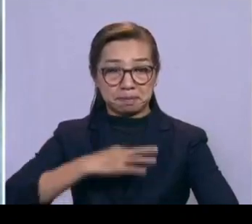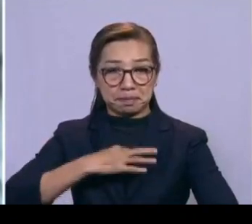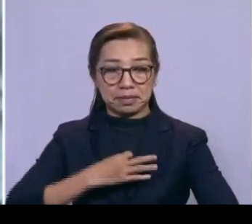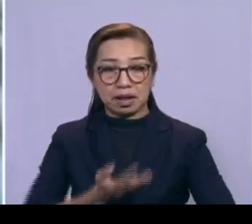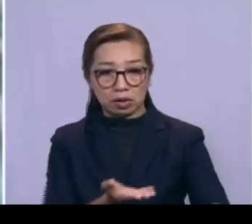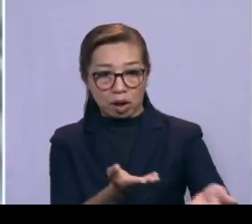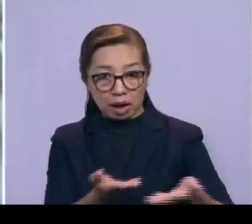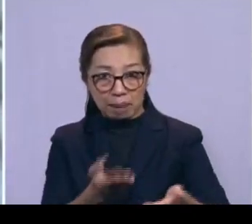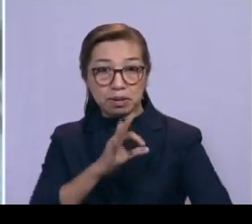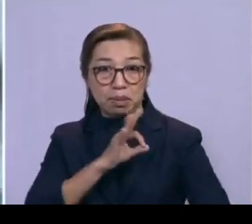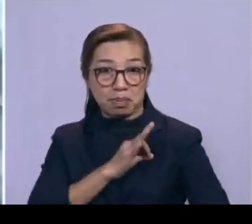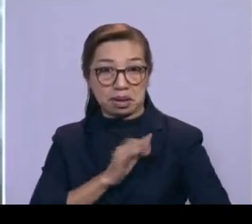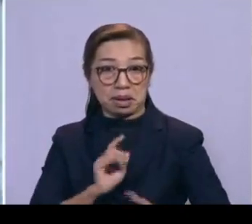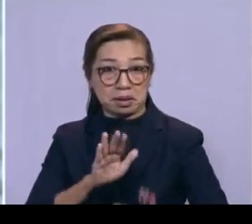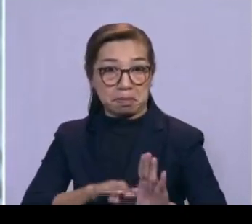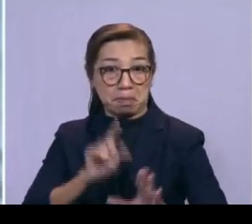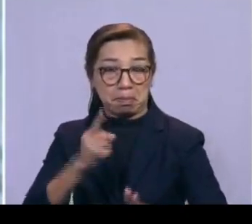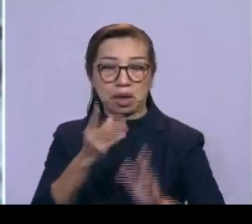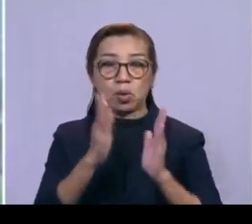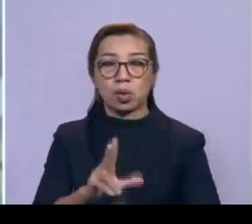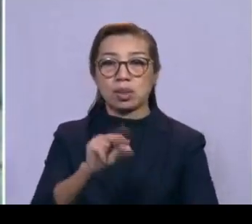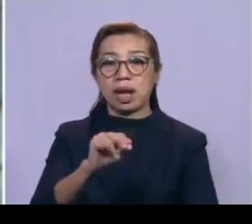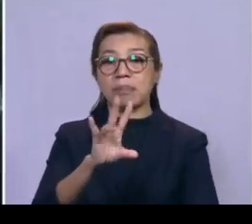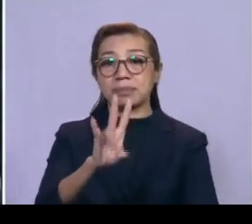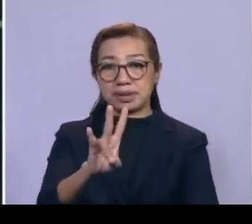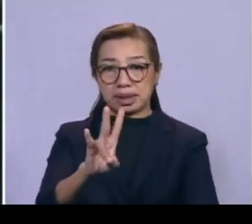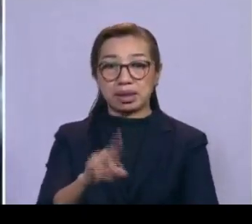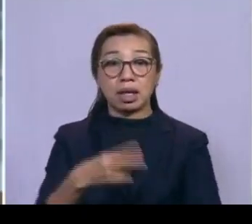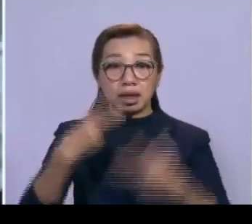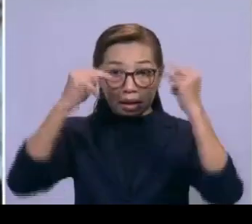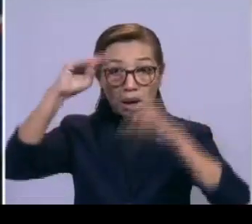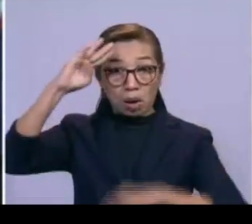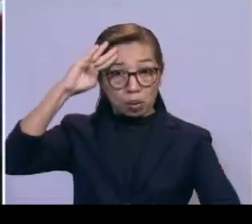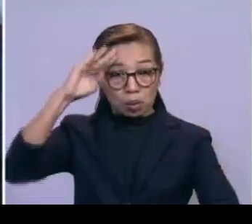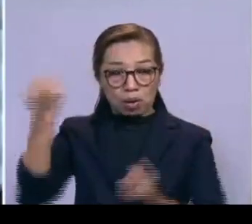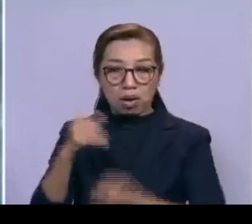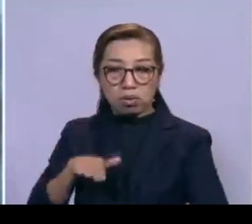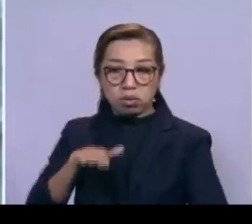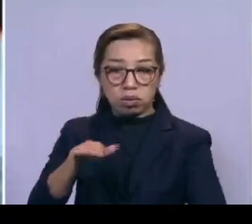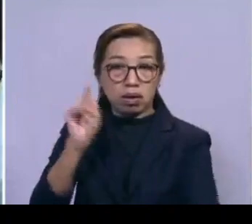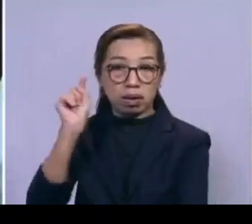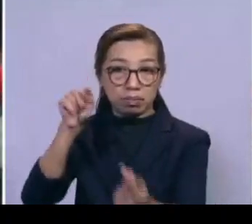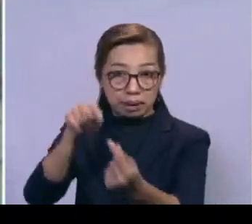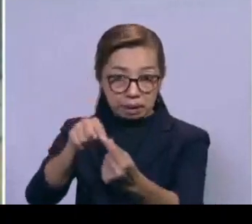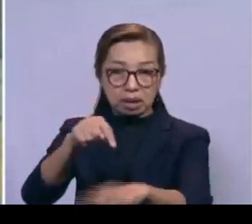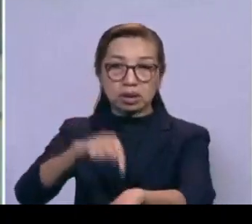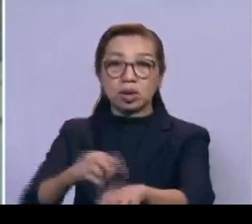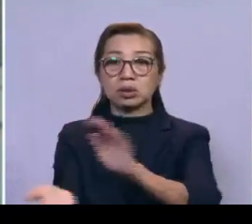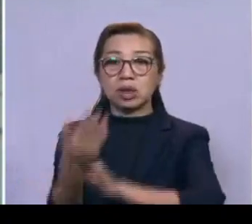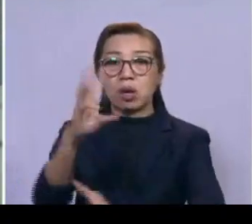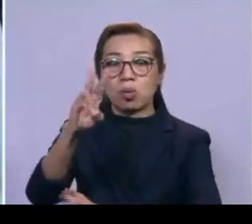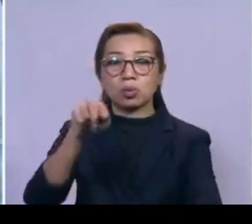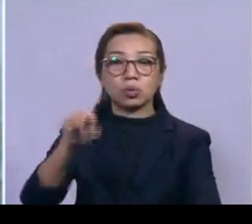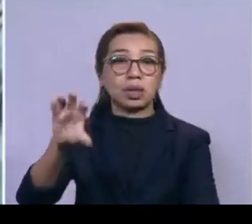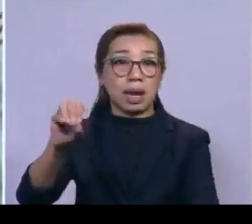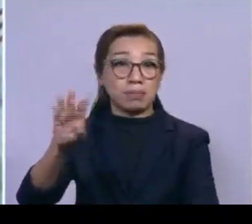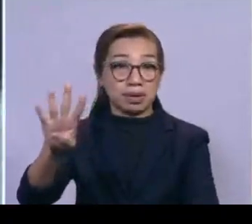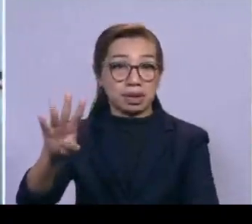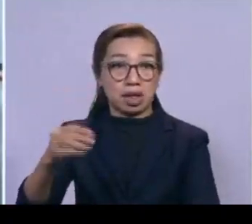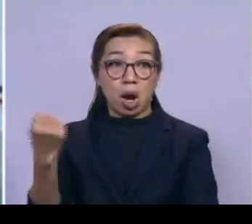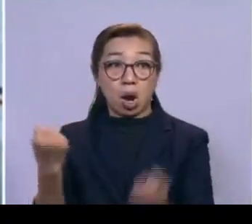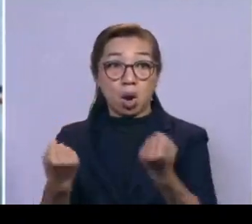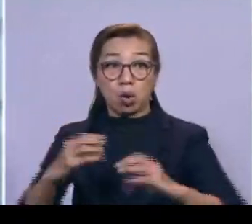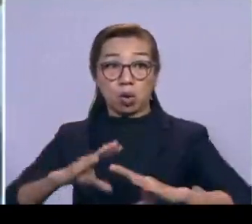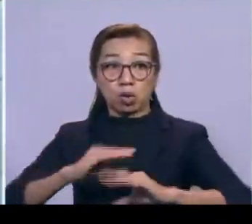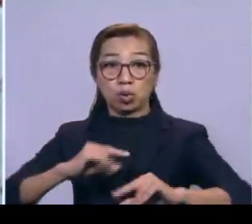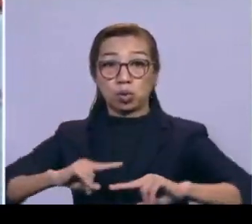ม่ล็อตใหญ่37คนนะคะพลเอกประยุทธ์ได้เดินทางถึงพักเวลา 6:54 นาทีไปด้วยรถยนต์ส่วนตัวนี่นะคะคันนี้